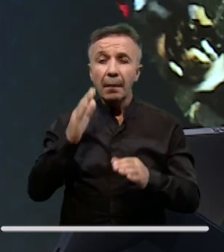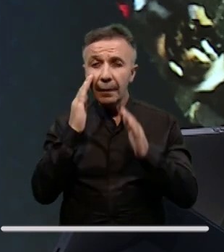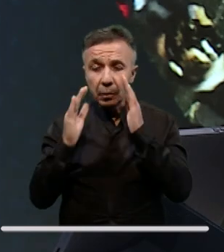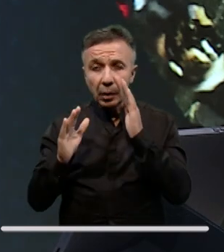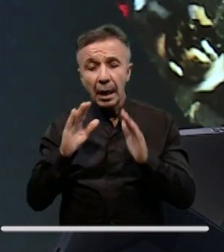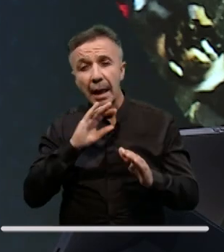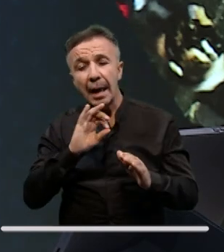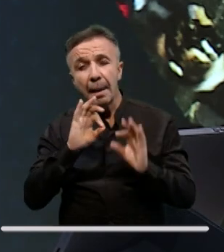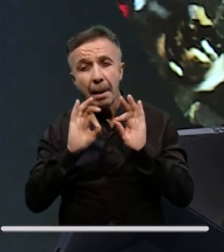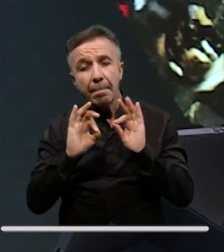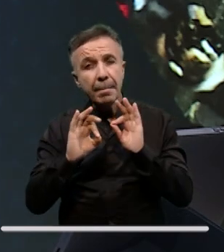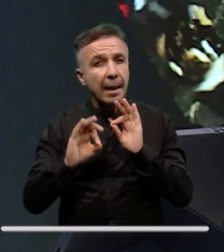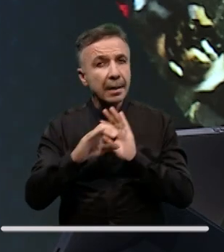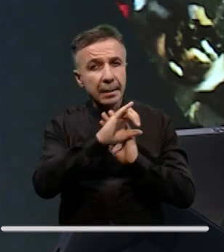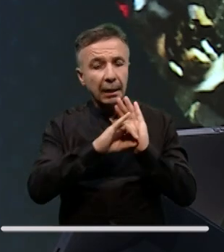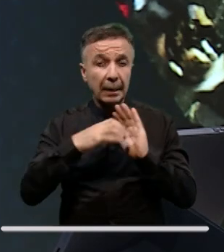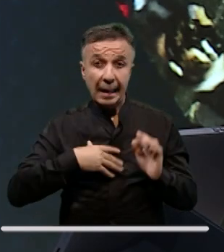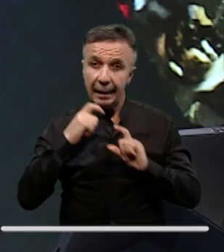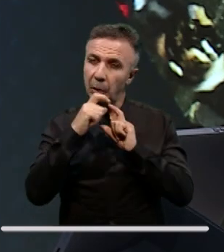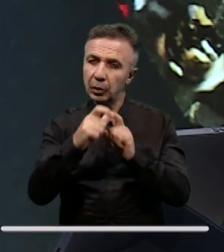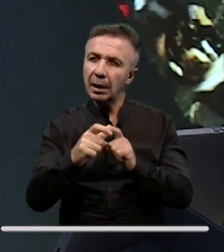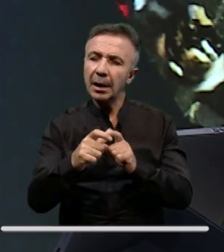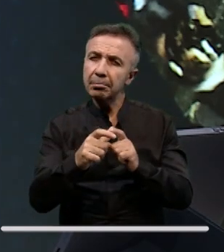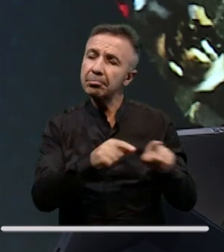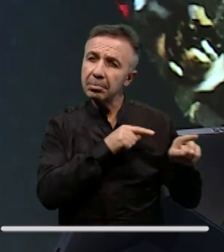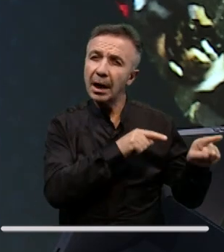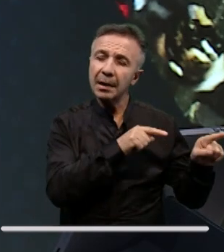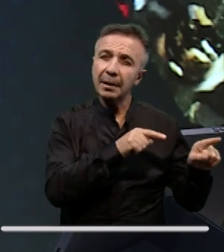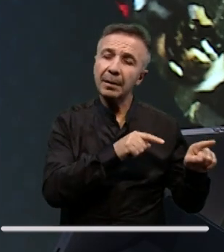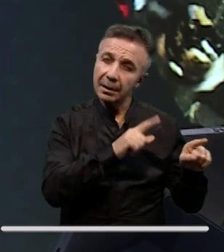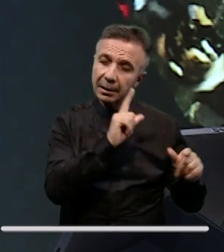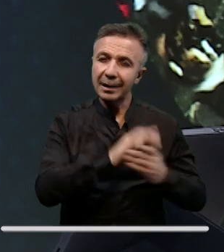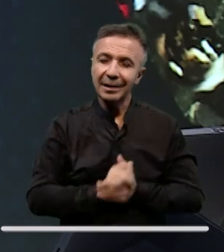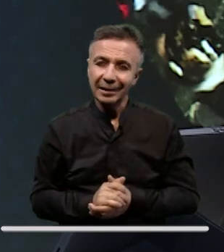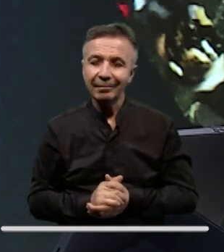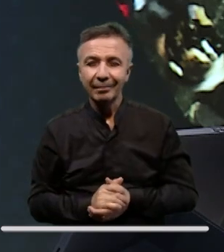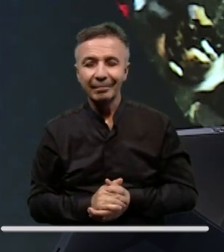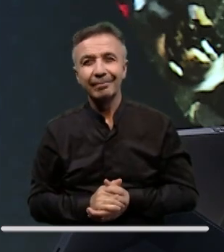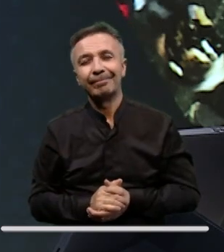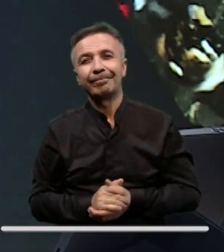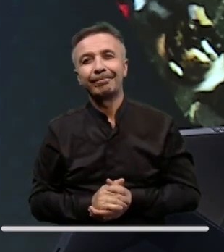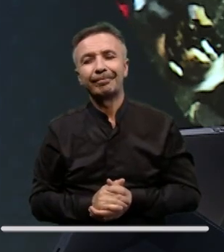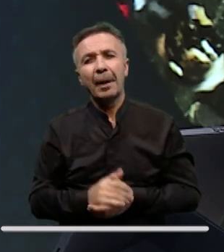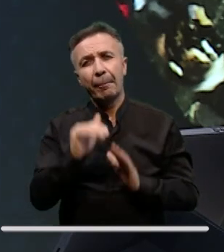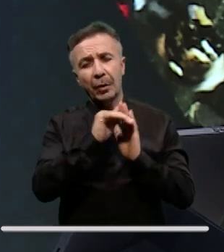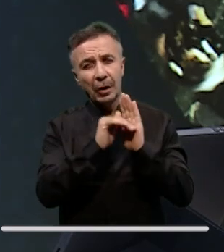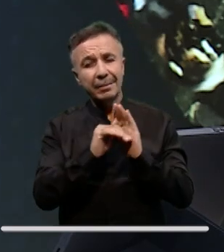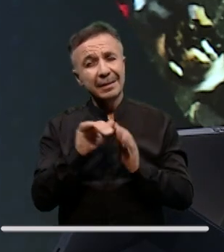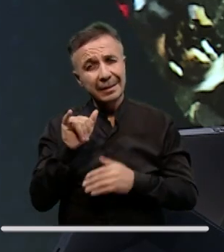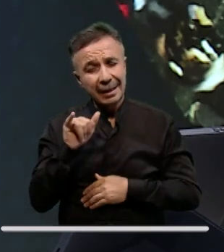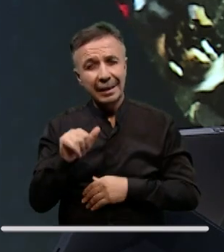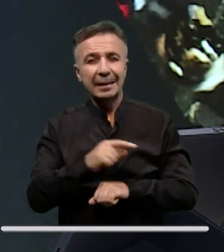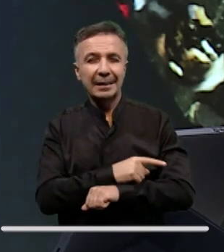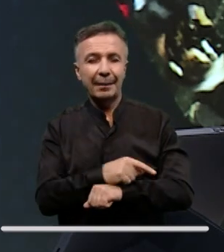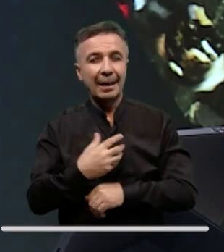Instagram'dan diyanete soralım sayfalarını takip etmeniz bizi mutlu eder hayra vesile olmuş olursunuz programımız aynı şek aynı